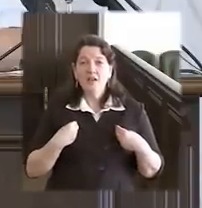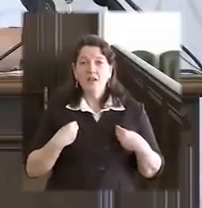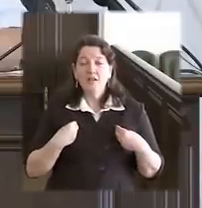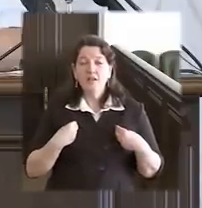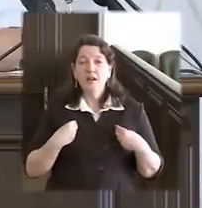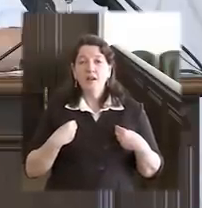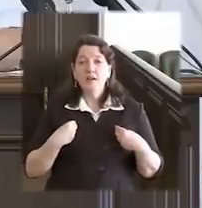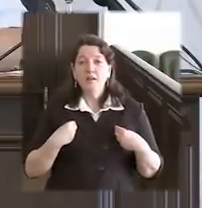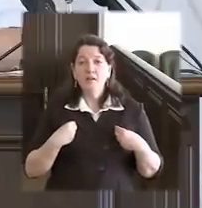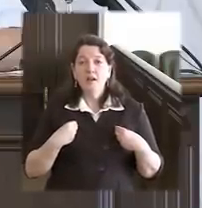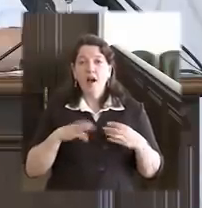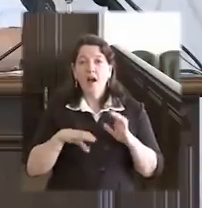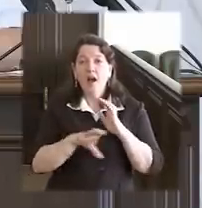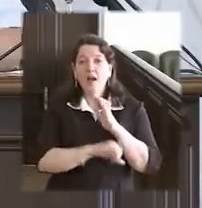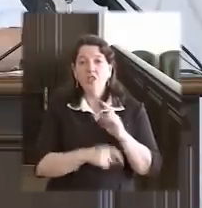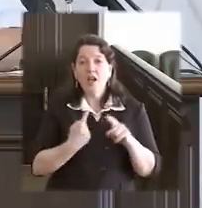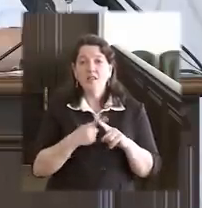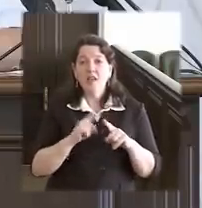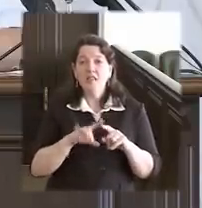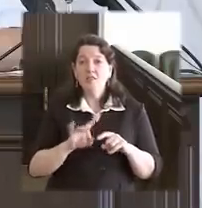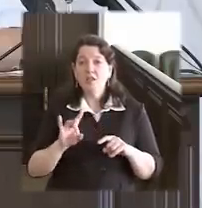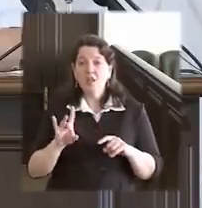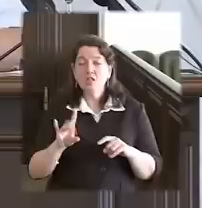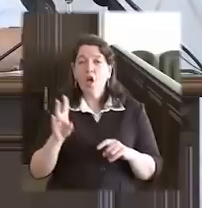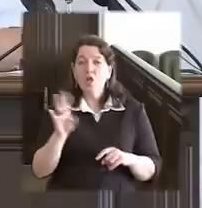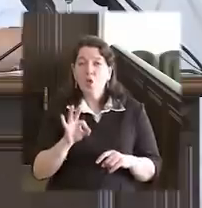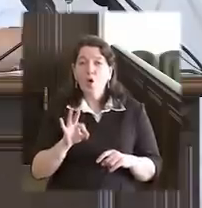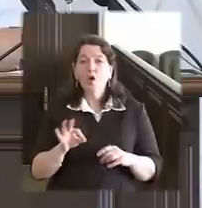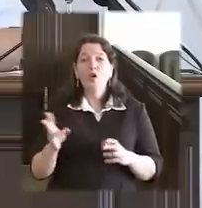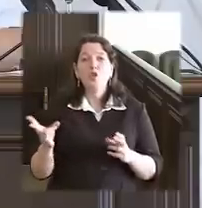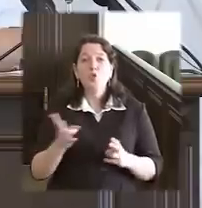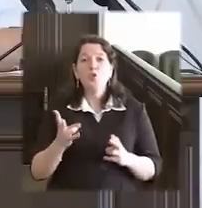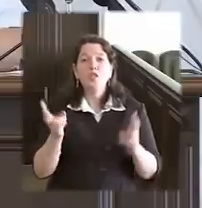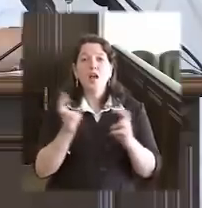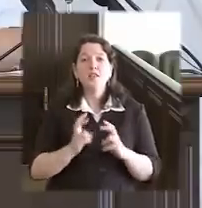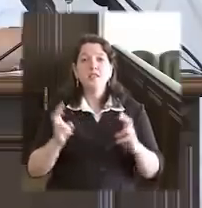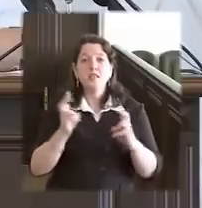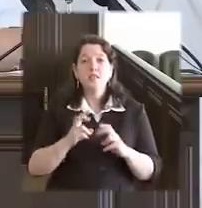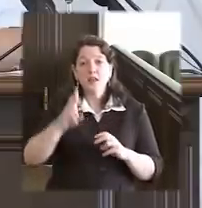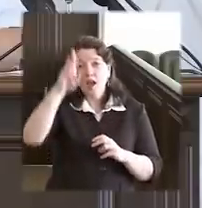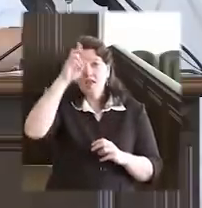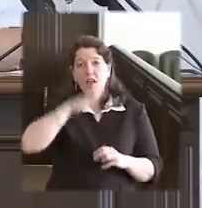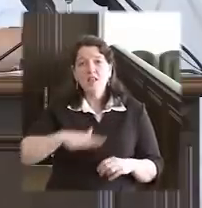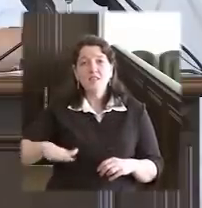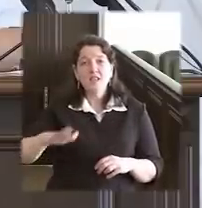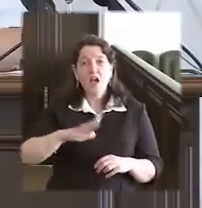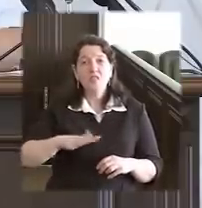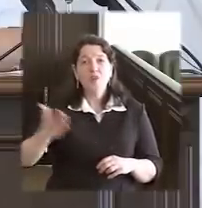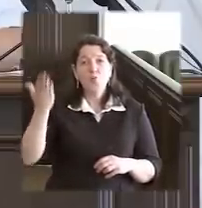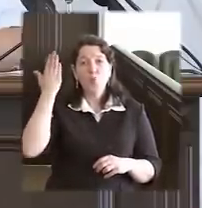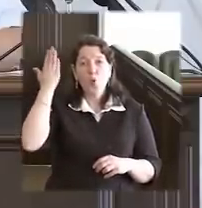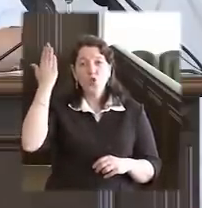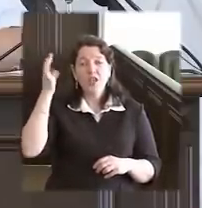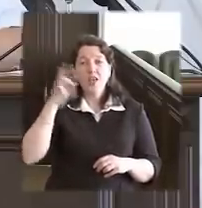А заканчивает это свое слово, интересно. Но ищите прежде всего Царство Божие и правда Его,